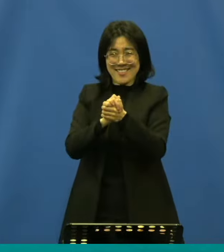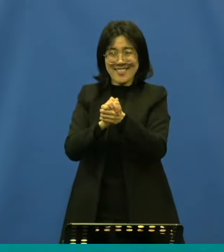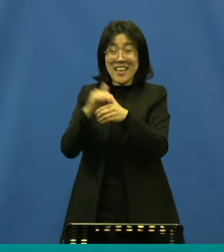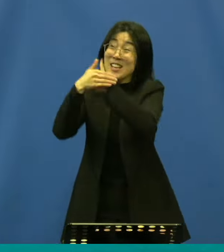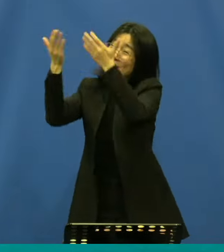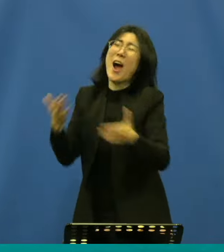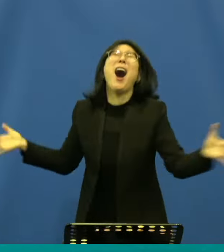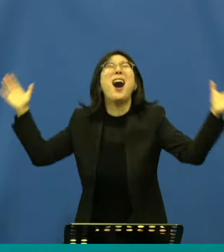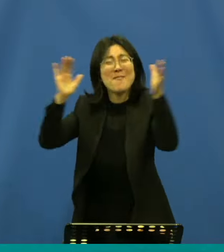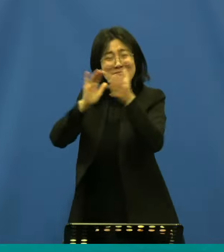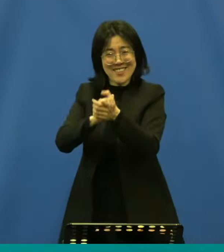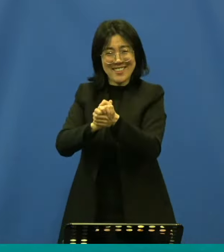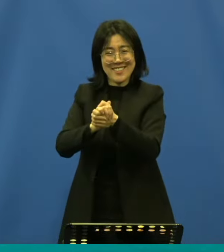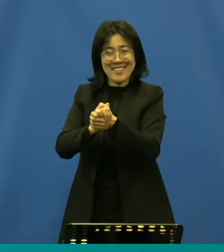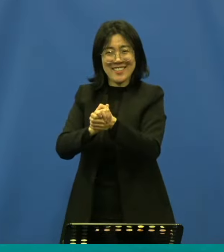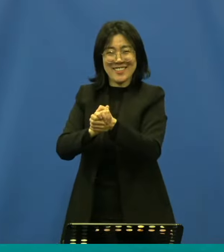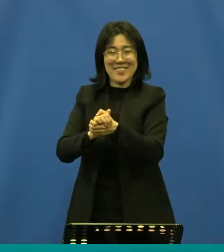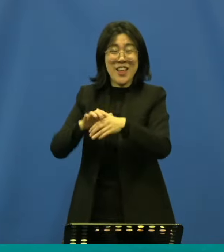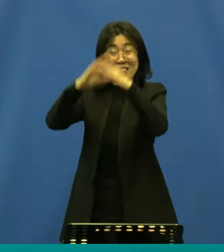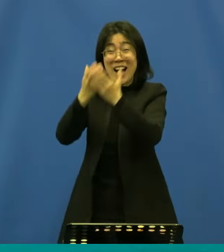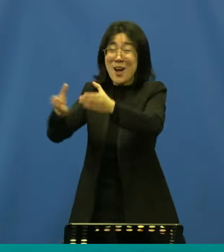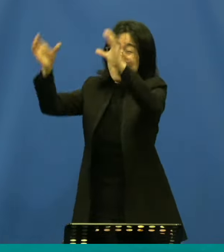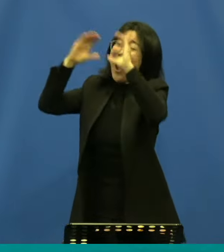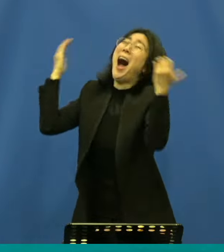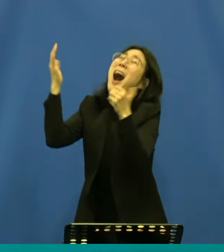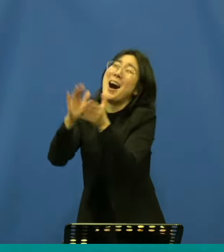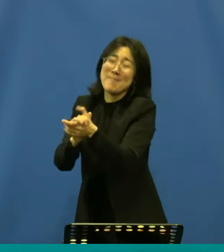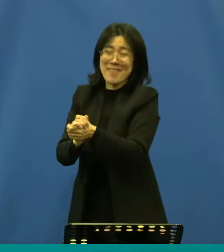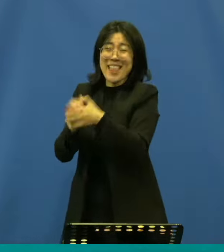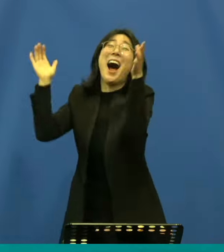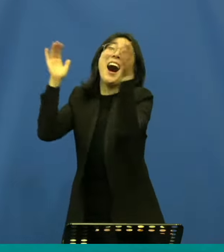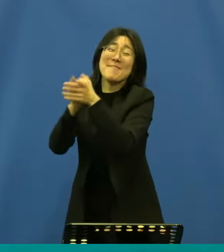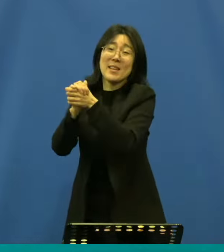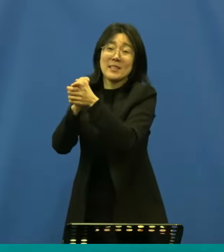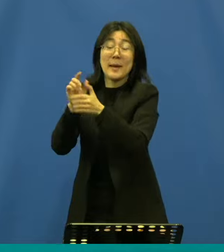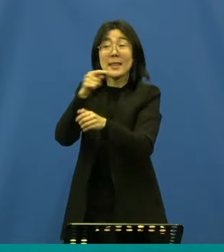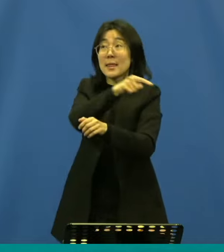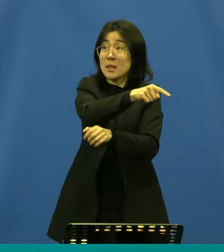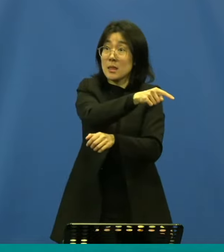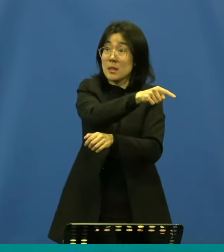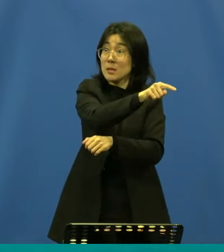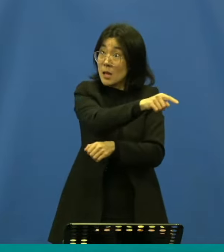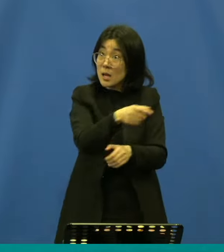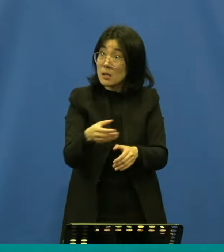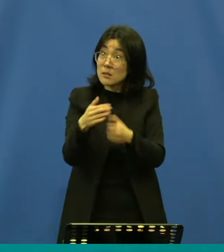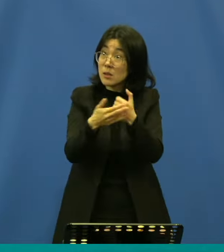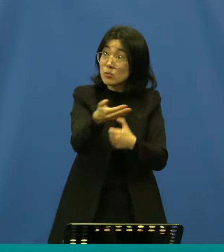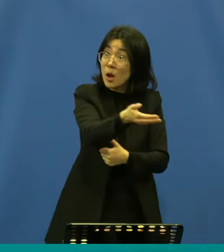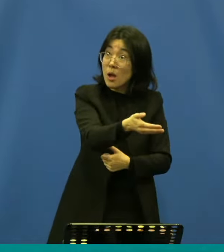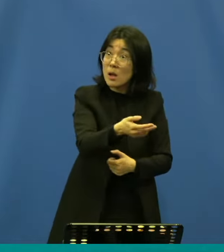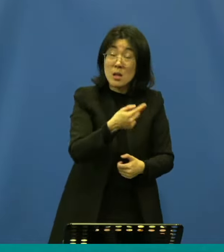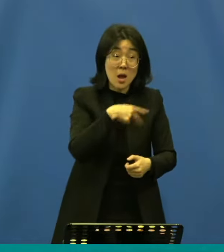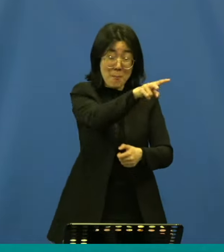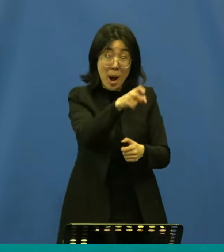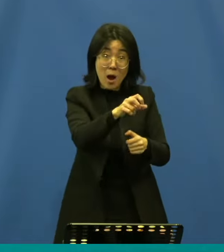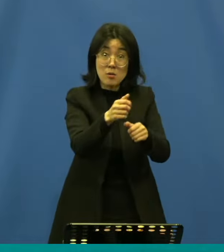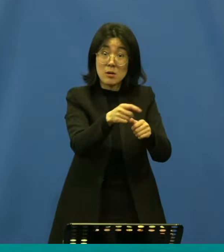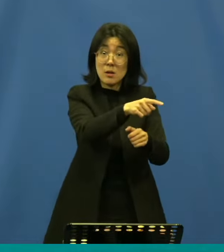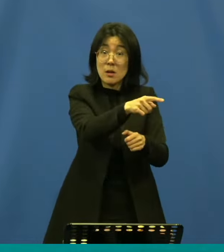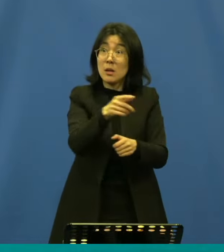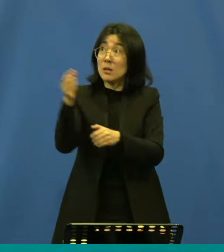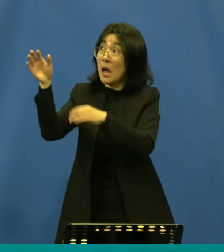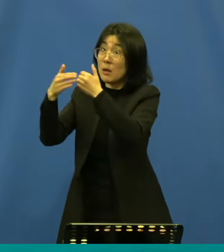근데 내가 싫어하는 사람이 받으면 그건 진짜 견디기 어려운 거예요. 내가 너무너무 싫어하는 사람이 있는데 요즘 막 잘 돼. 막 그냥